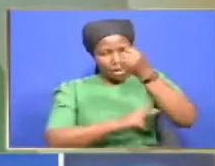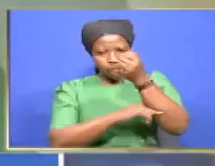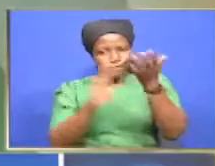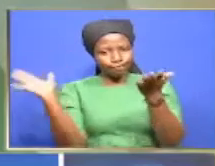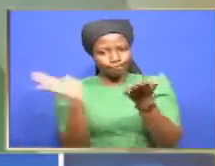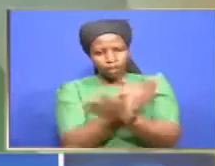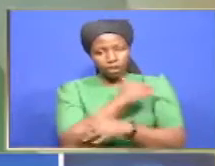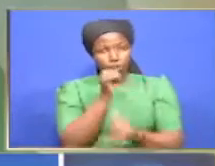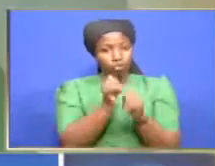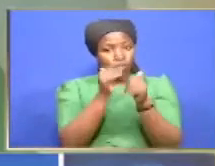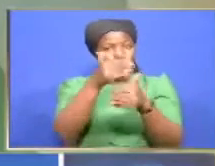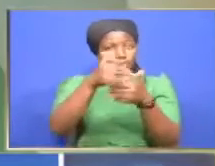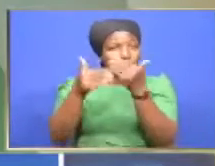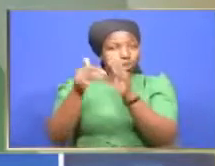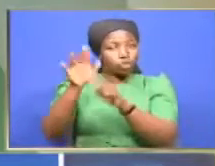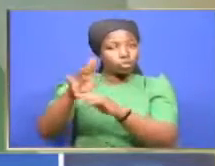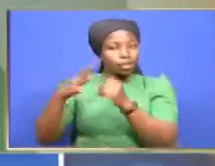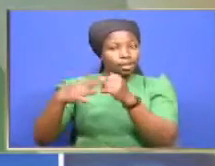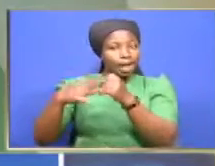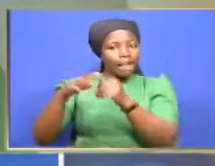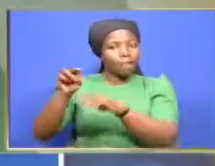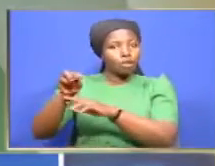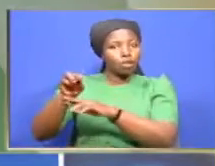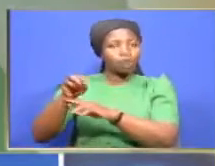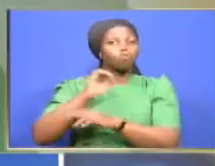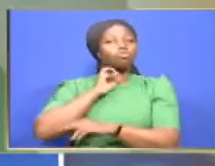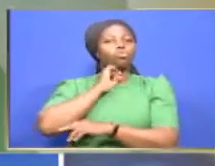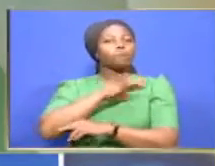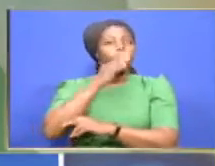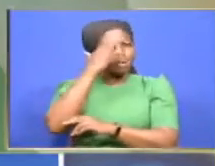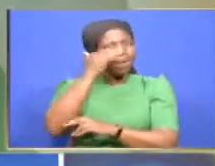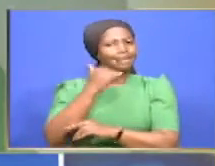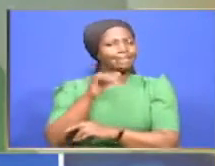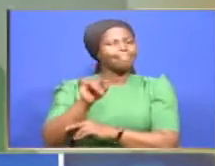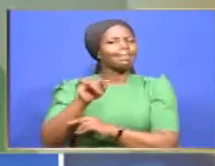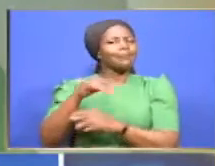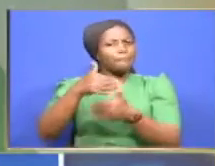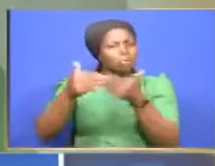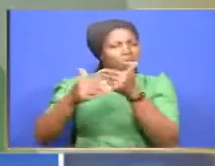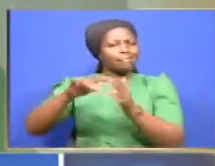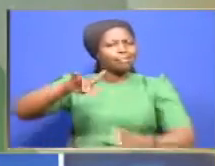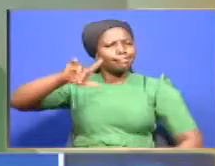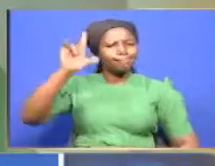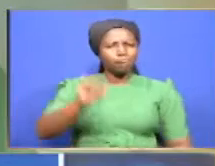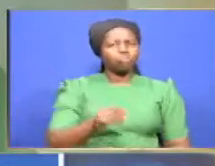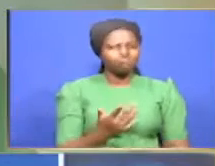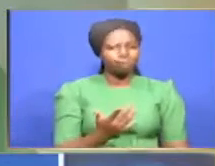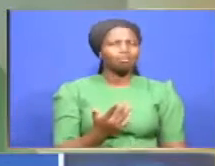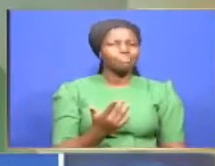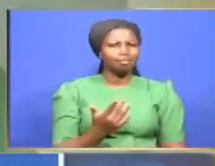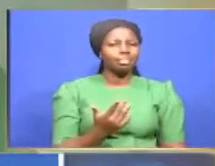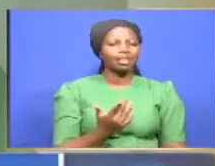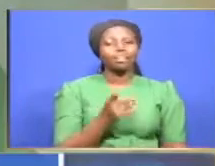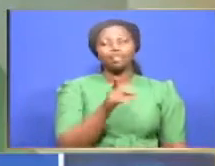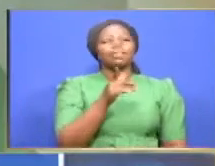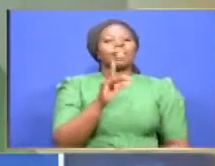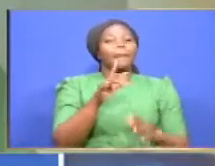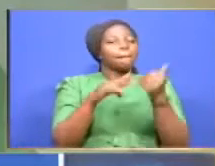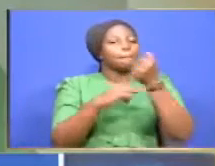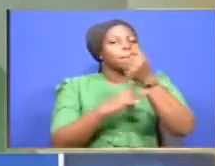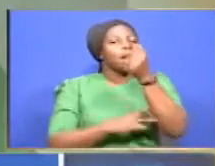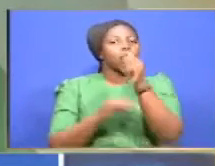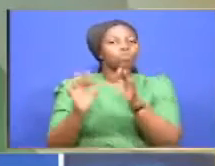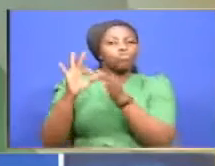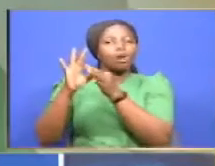milioni tisa, wakilalamika kuhusu kile walichodai kuwa ujenzi duni wa daraja hilo. Daraja hilo linalounganisha mji